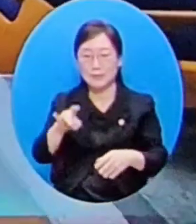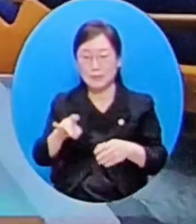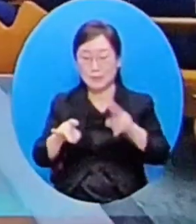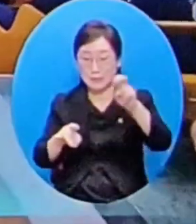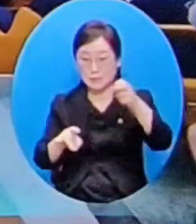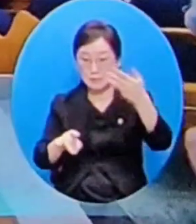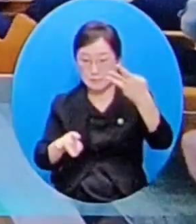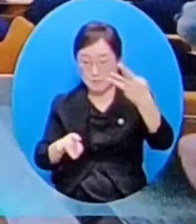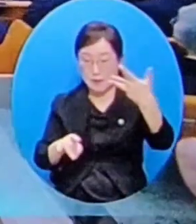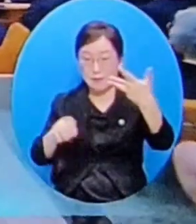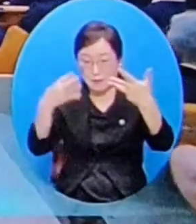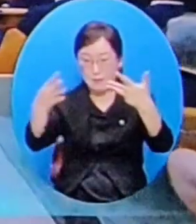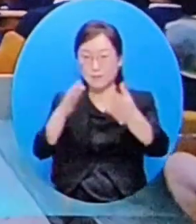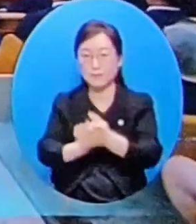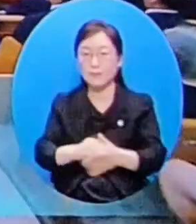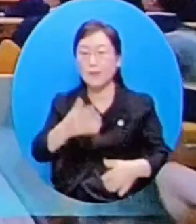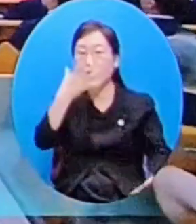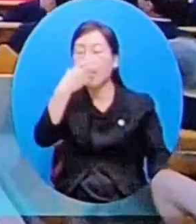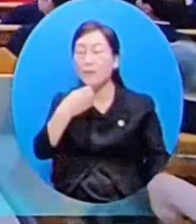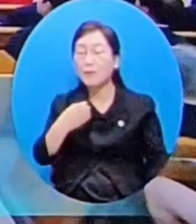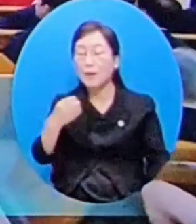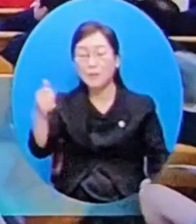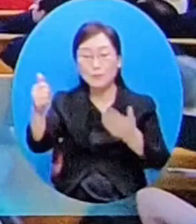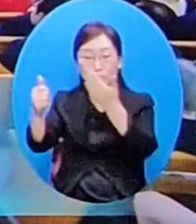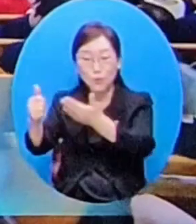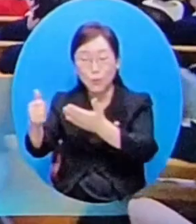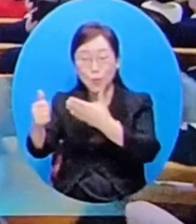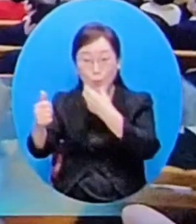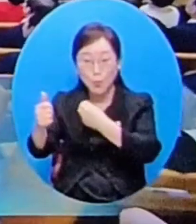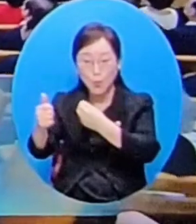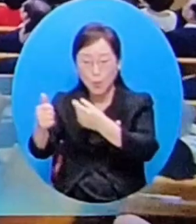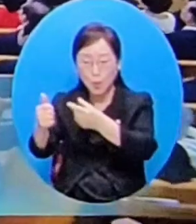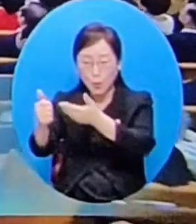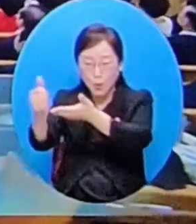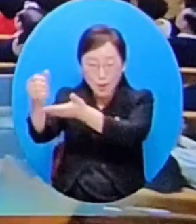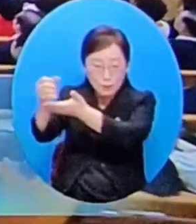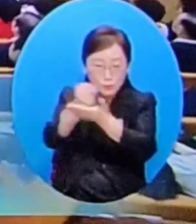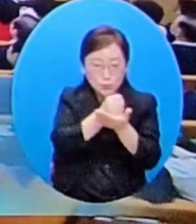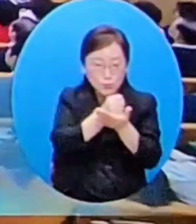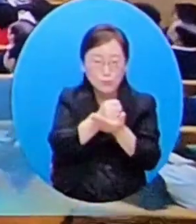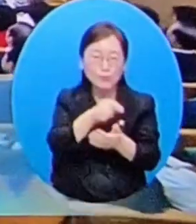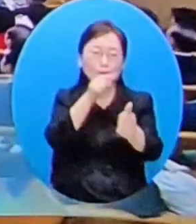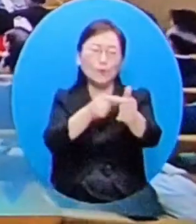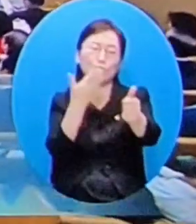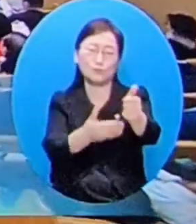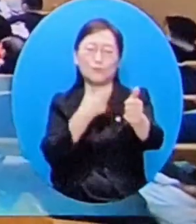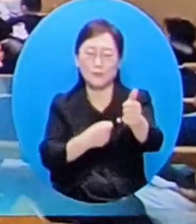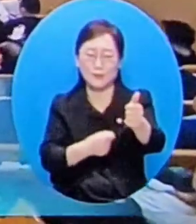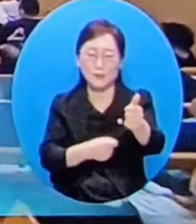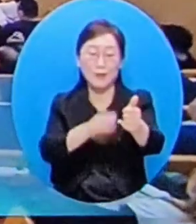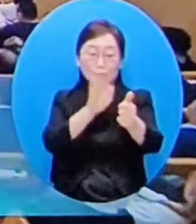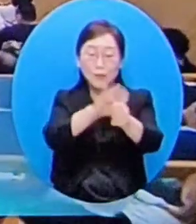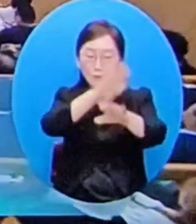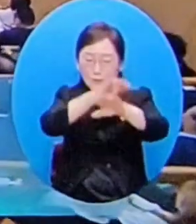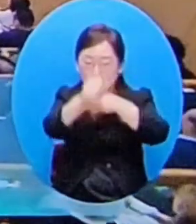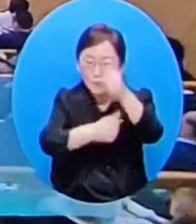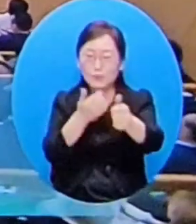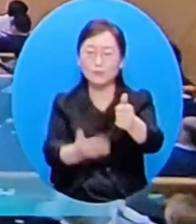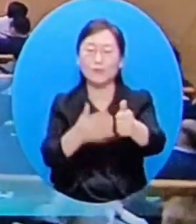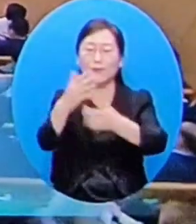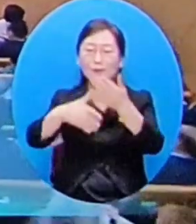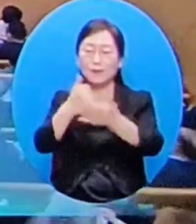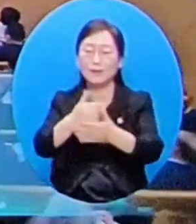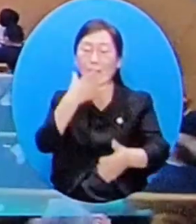같이 말씀합니다. 아브라함에게 허락하신 복을 내게 주시되 너와 함께 내 자손에게도 주사